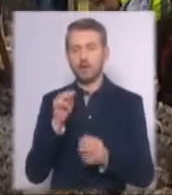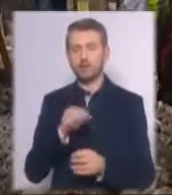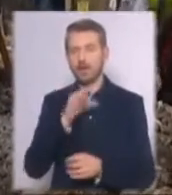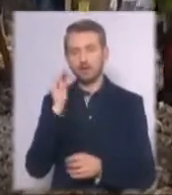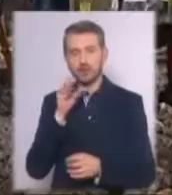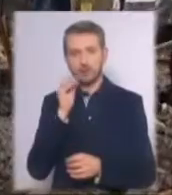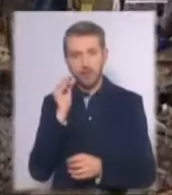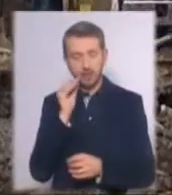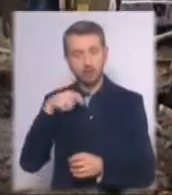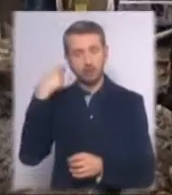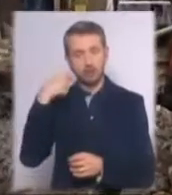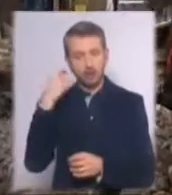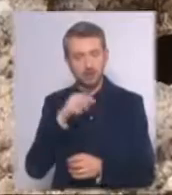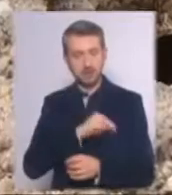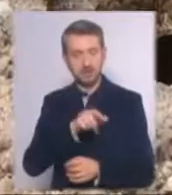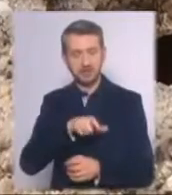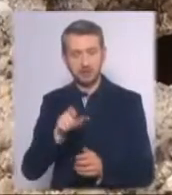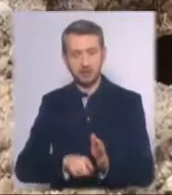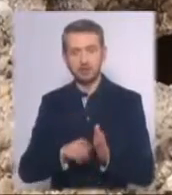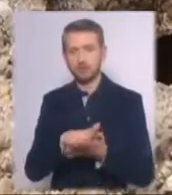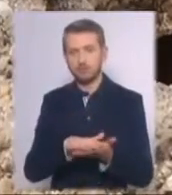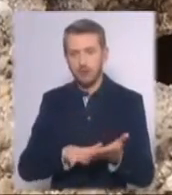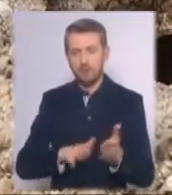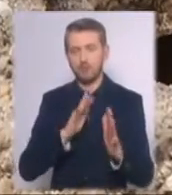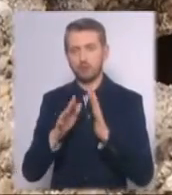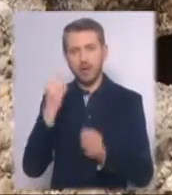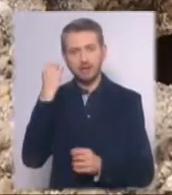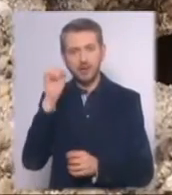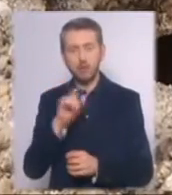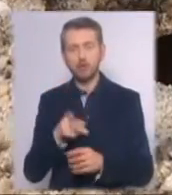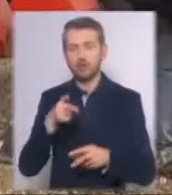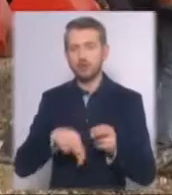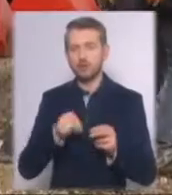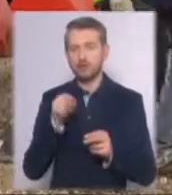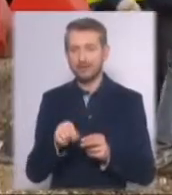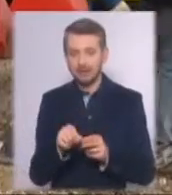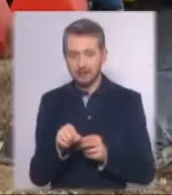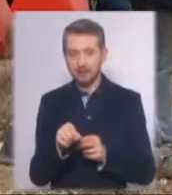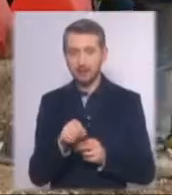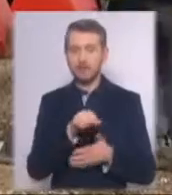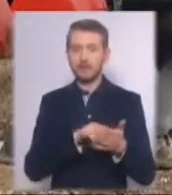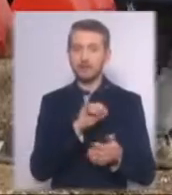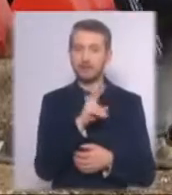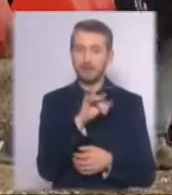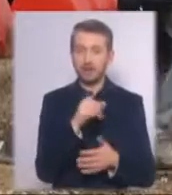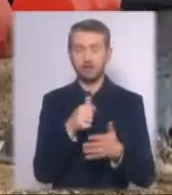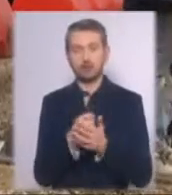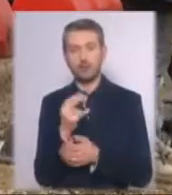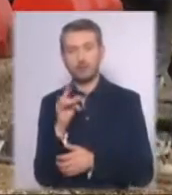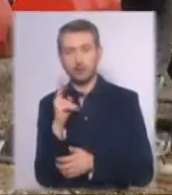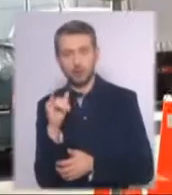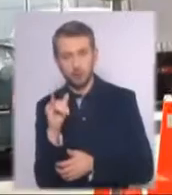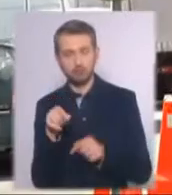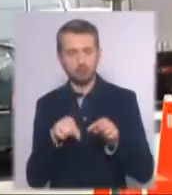Шевченка, турецькі дорожники візьмуться за проспект Перемоги, аби завершити цей витвір від Нивок до цирку уже цьогоріч.